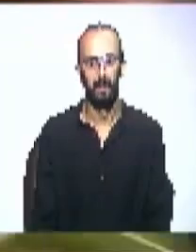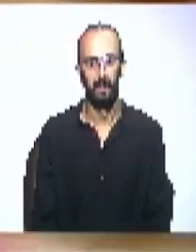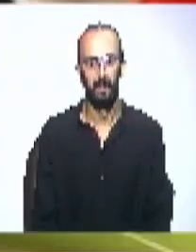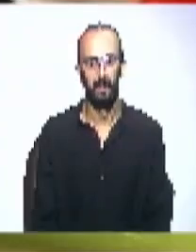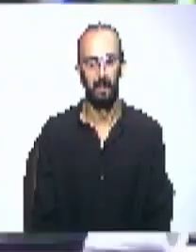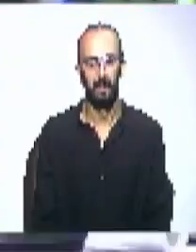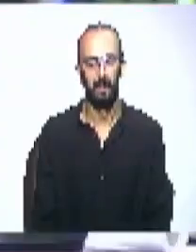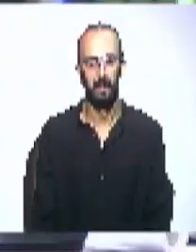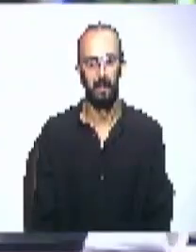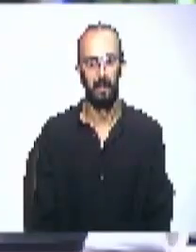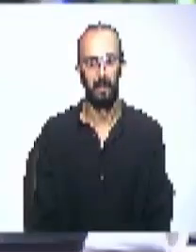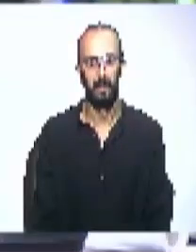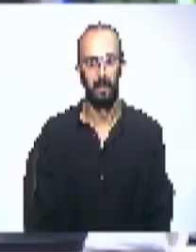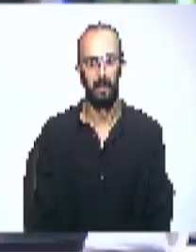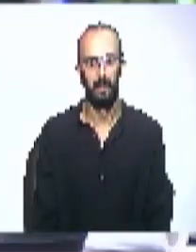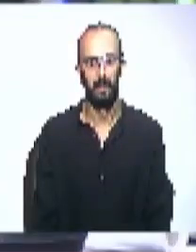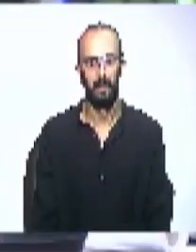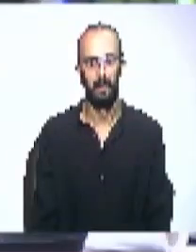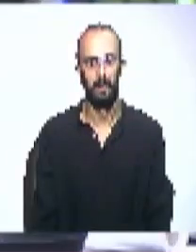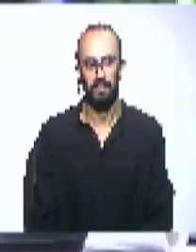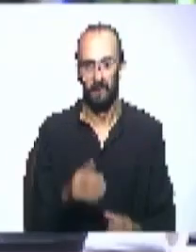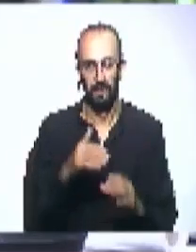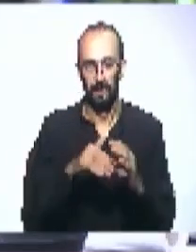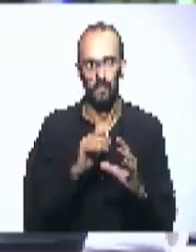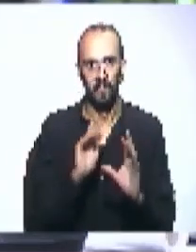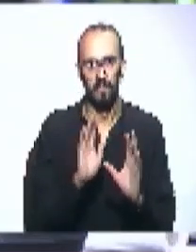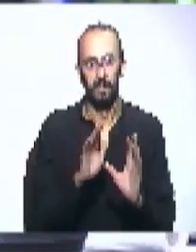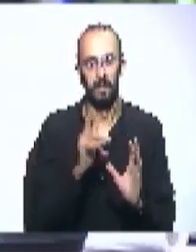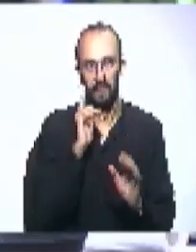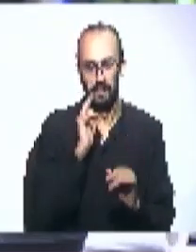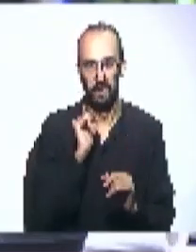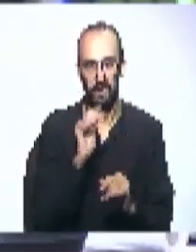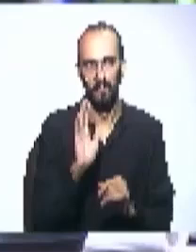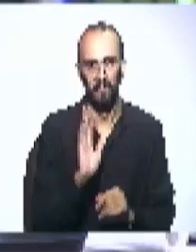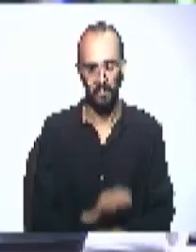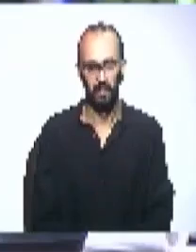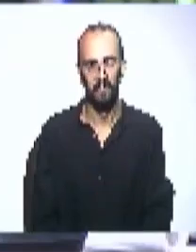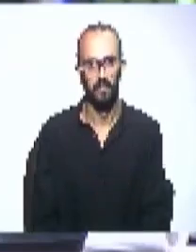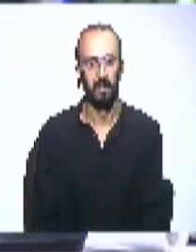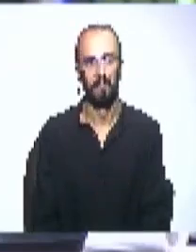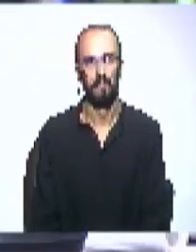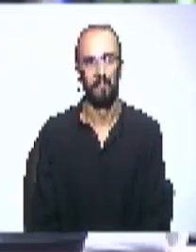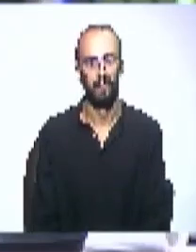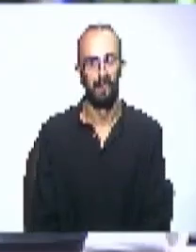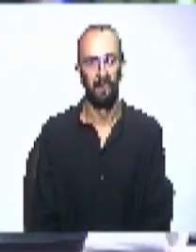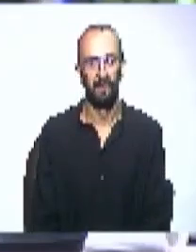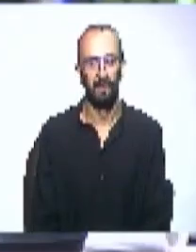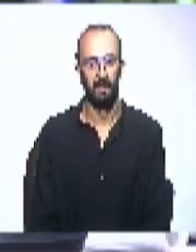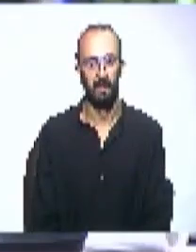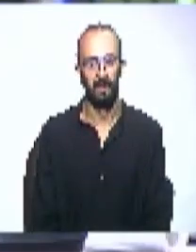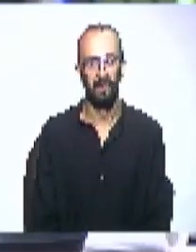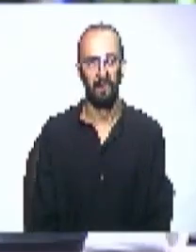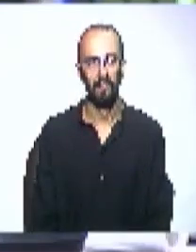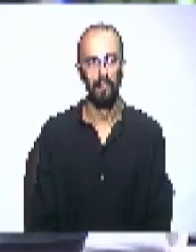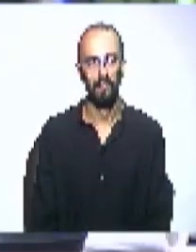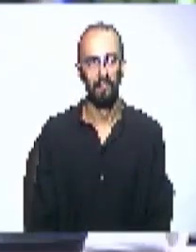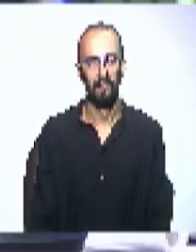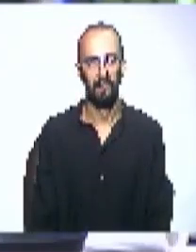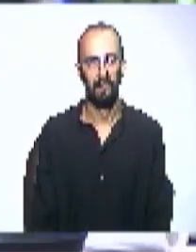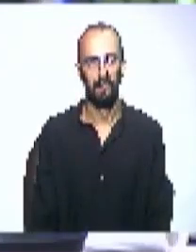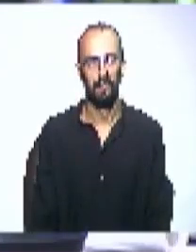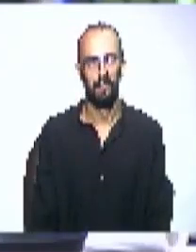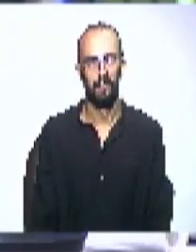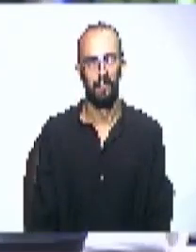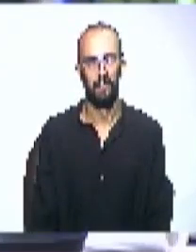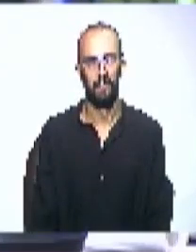برجر محشي جبن، مش هنحشيه، هنسيبه كده عشان يتعرض معانا. تسلم. كويس، ناخد معانا بس كده.